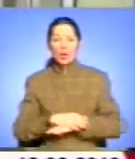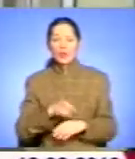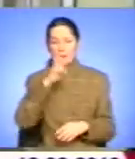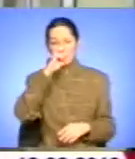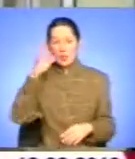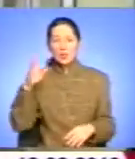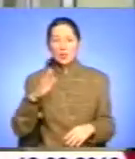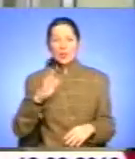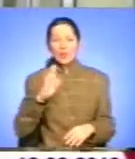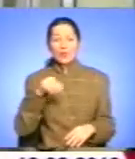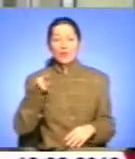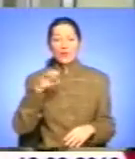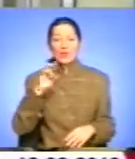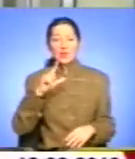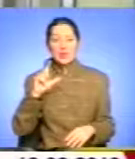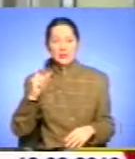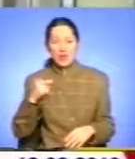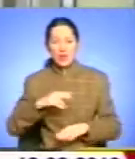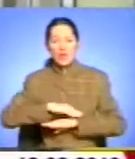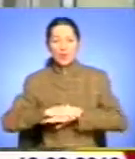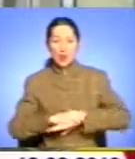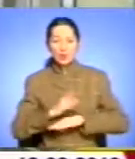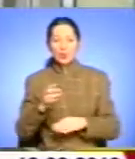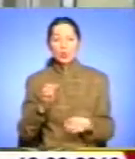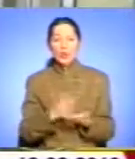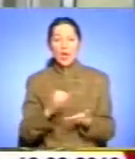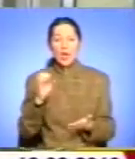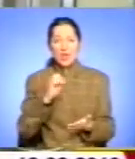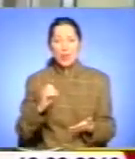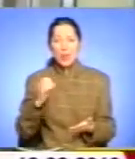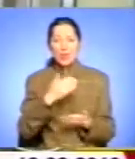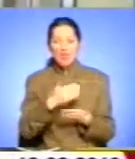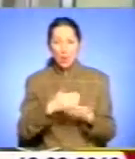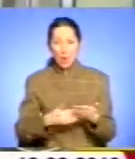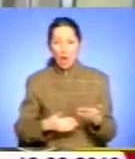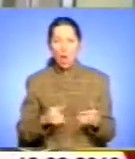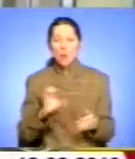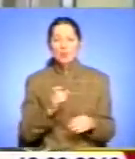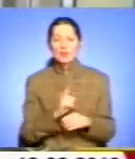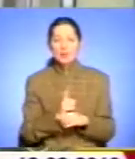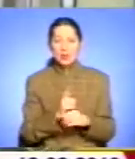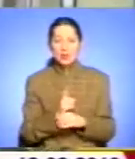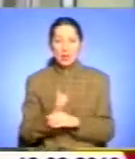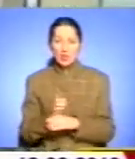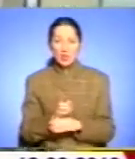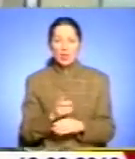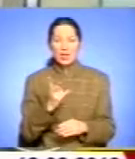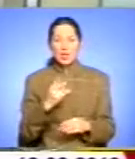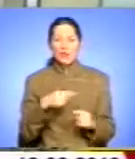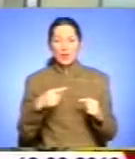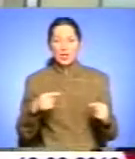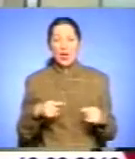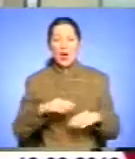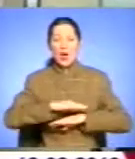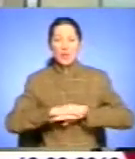представлені європейська так звана програма або стандартна програма. Представлені два види танцю – це повільний вальс і віденський вальс. Було досить